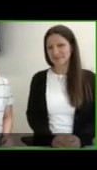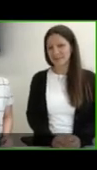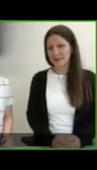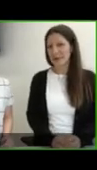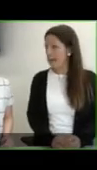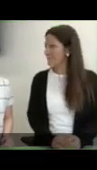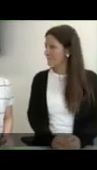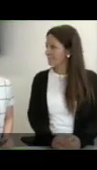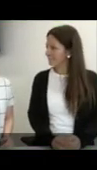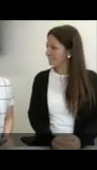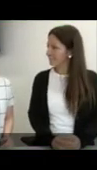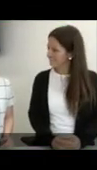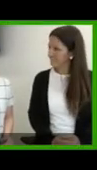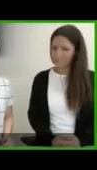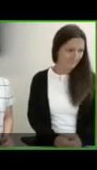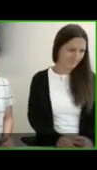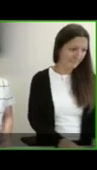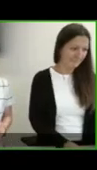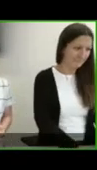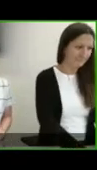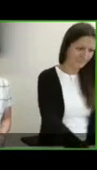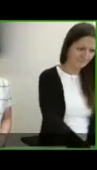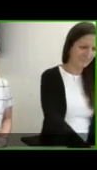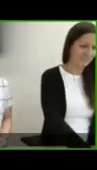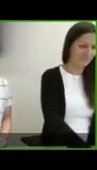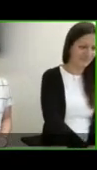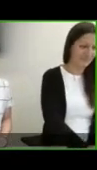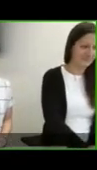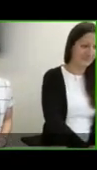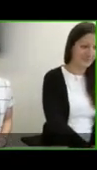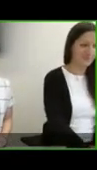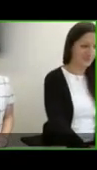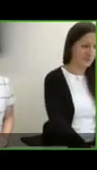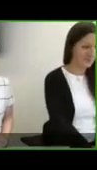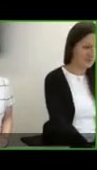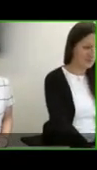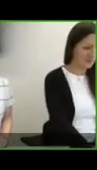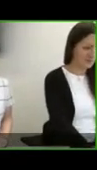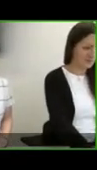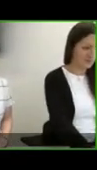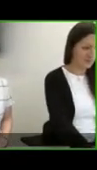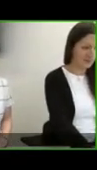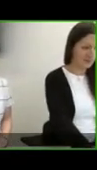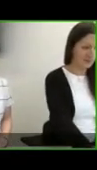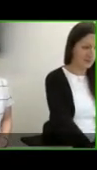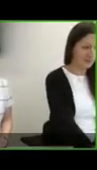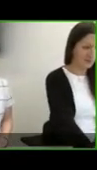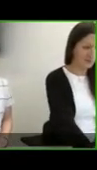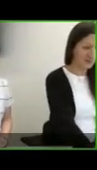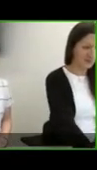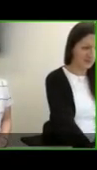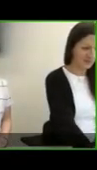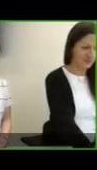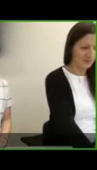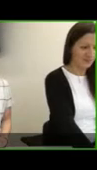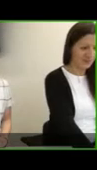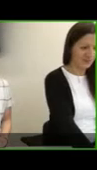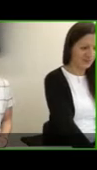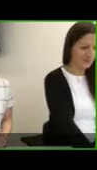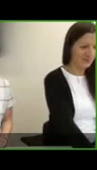dire que c'est d'une logique implacable, mais nous, ce qu'on propose en fait, c'est d'essayer d'appréhender en fait les impacts de